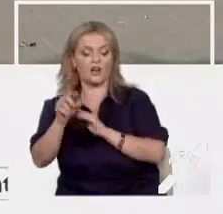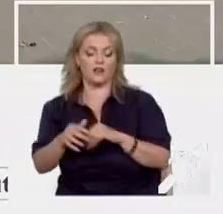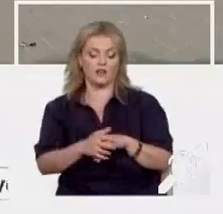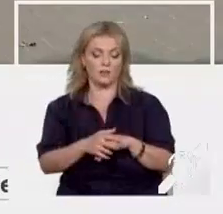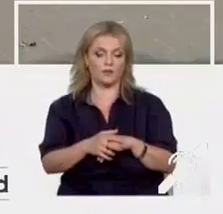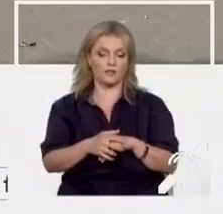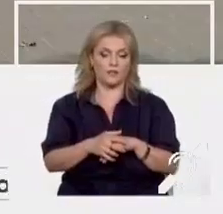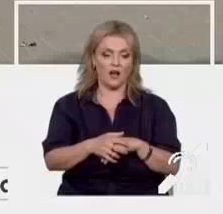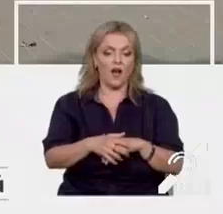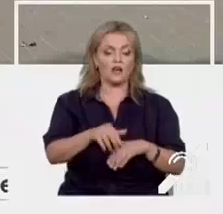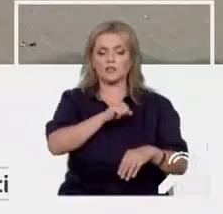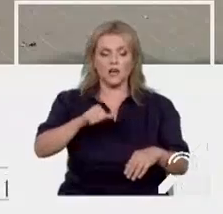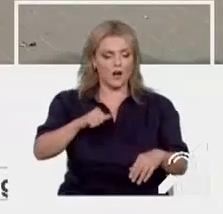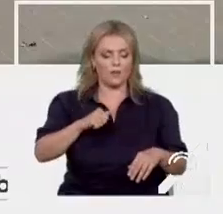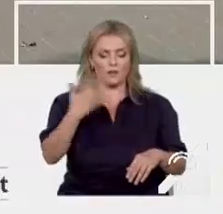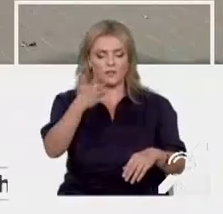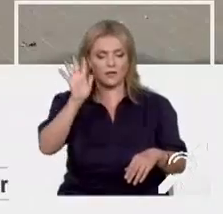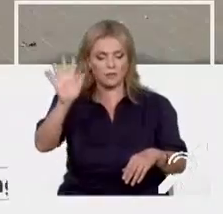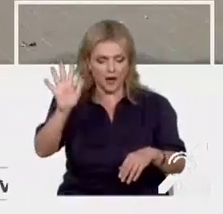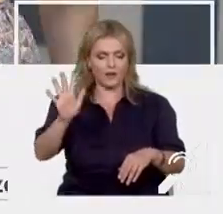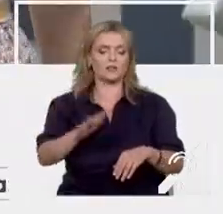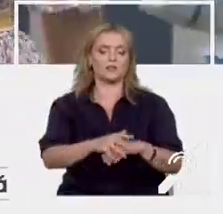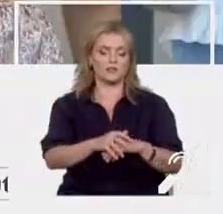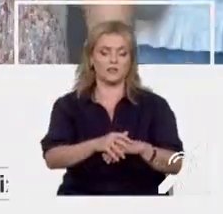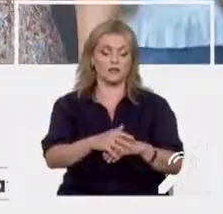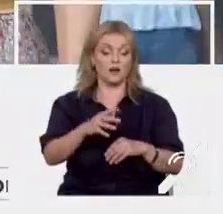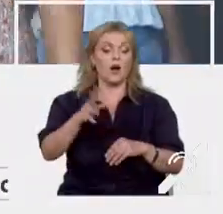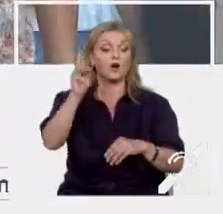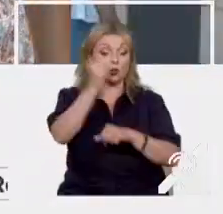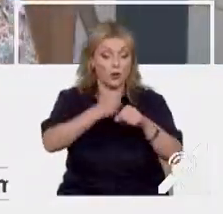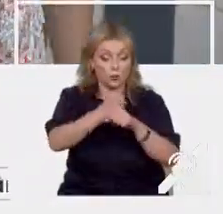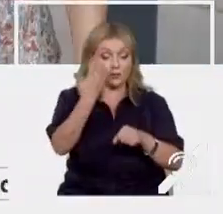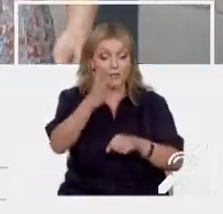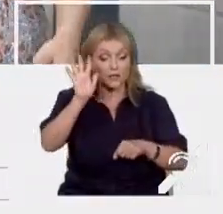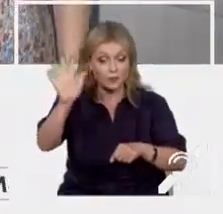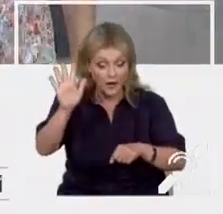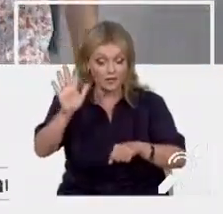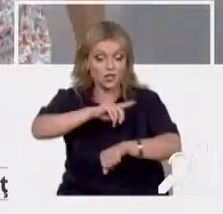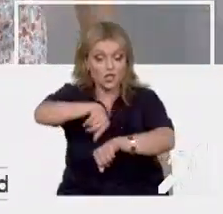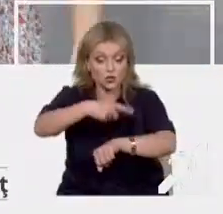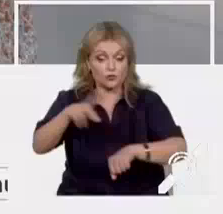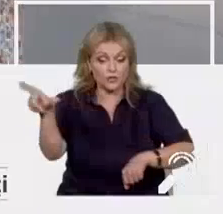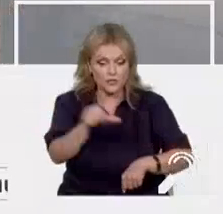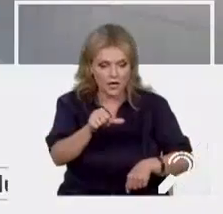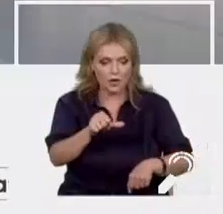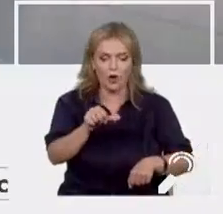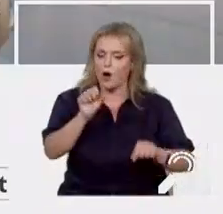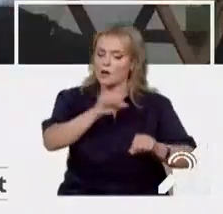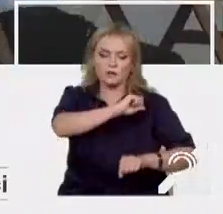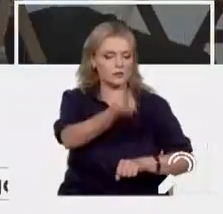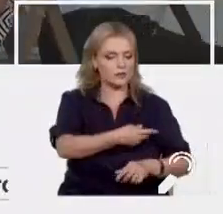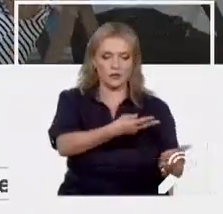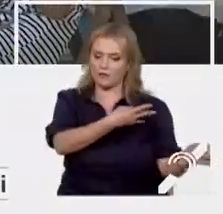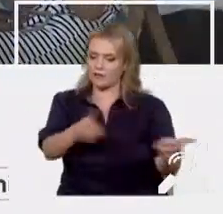de 55 de ore pe săptămână poate avea efecte negative asupra sănătății, spun psihologii. Indiferent câte ore lucrăm pe